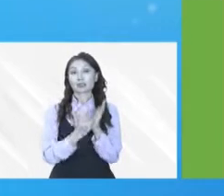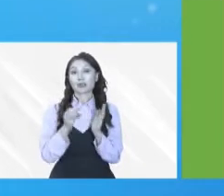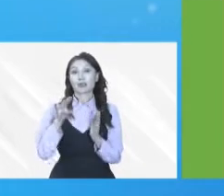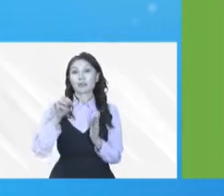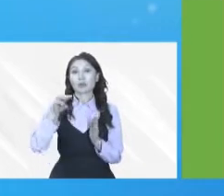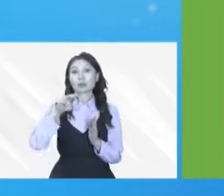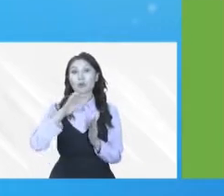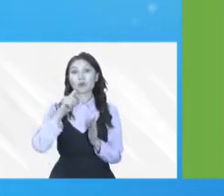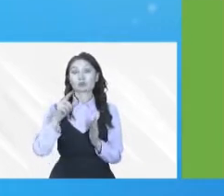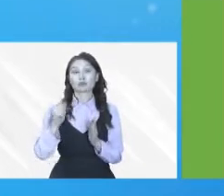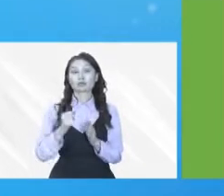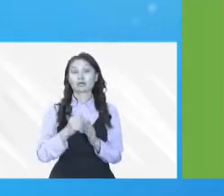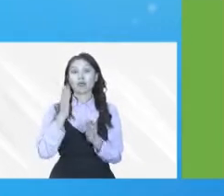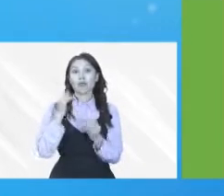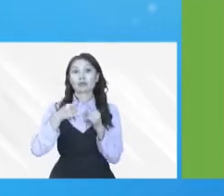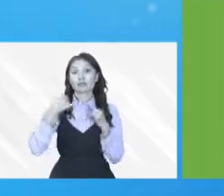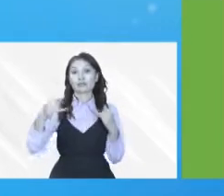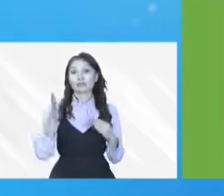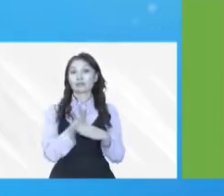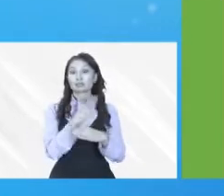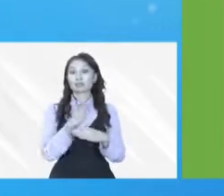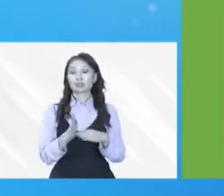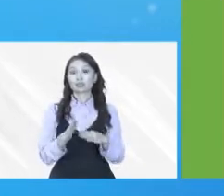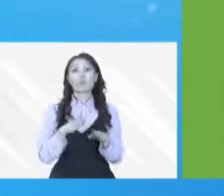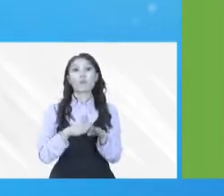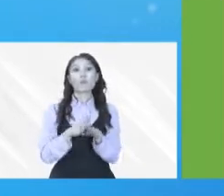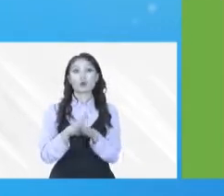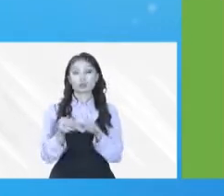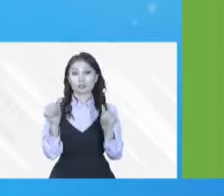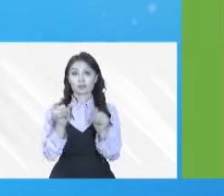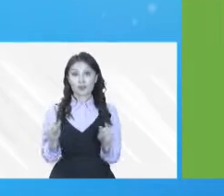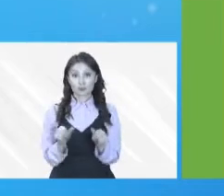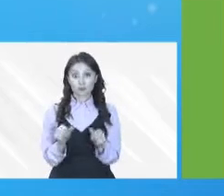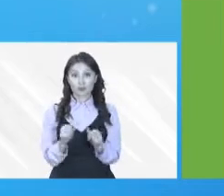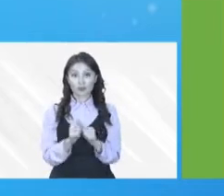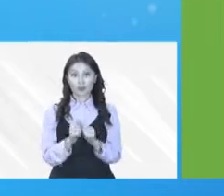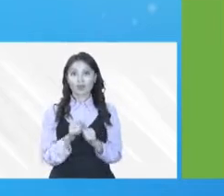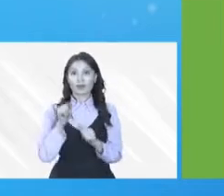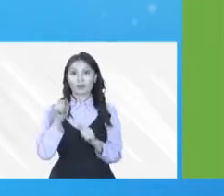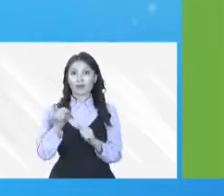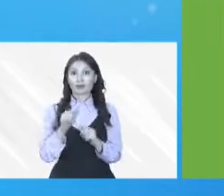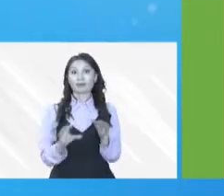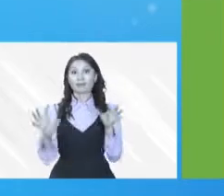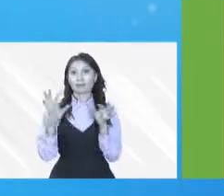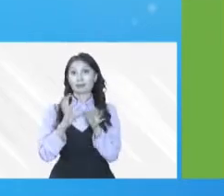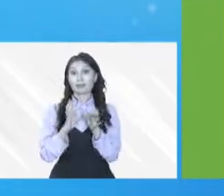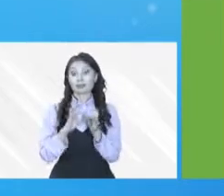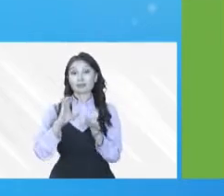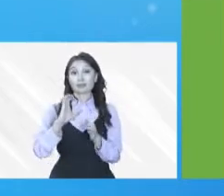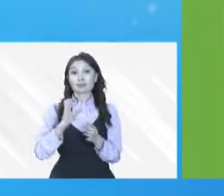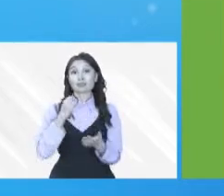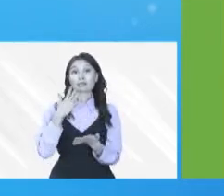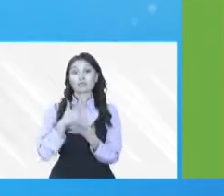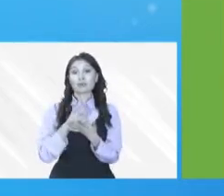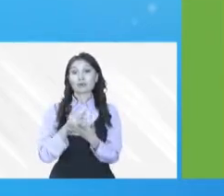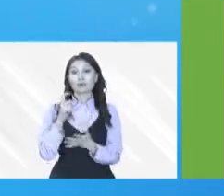митоза нити веретена деления уже полностью сформированы. Они соединяются с